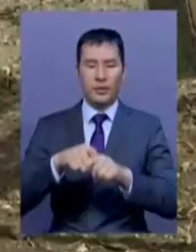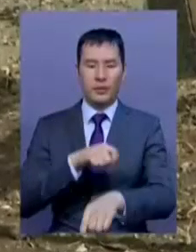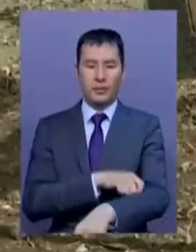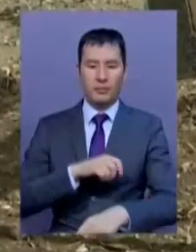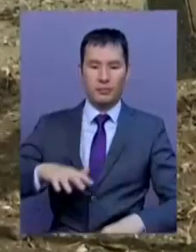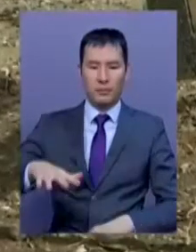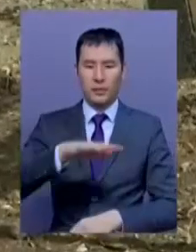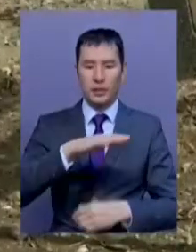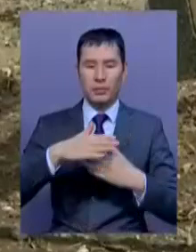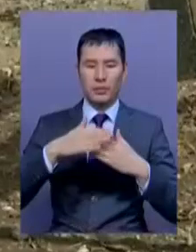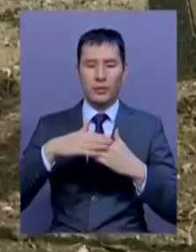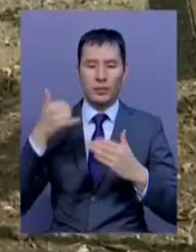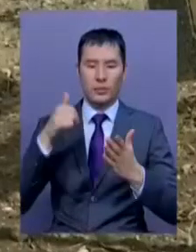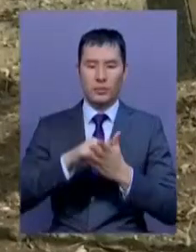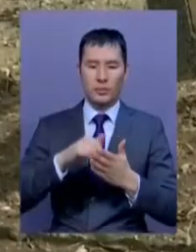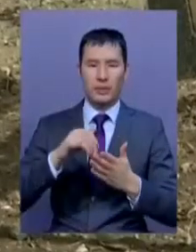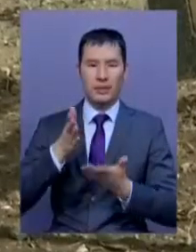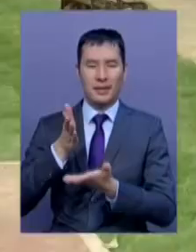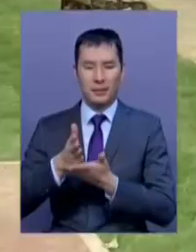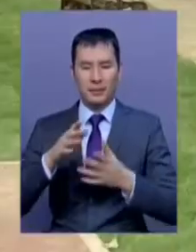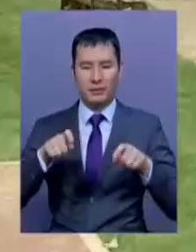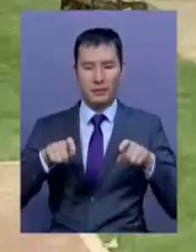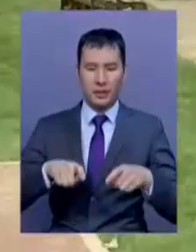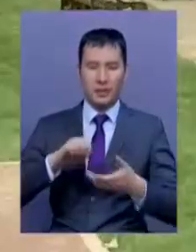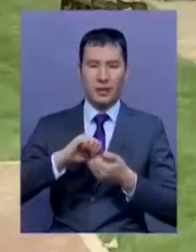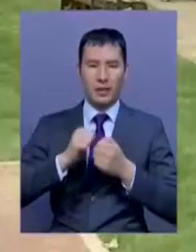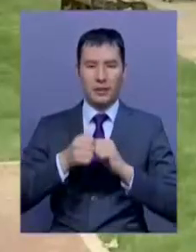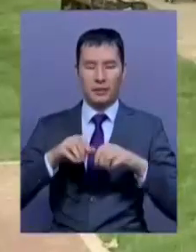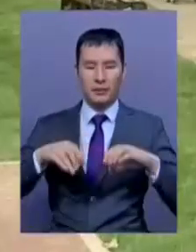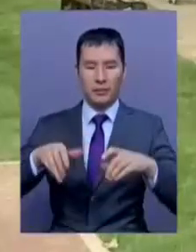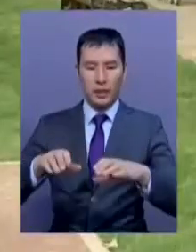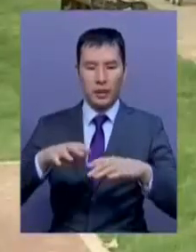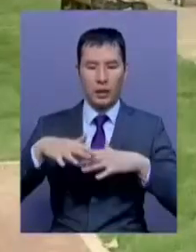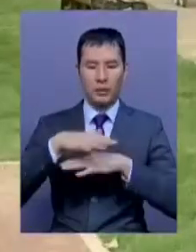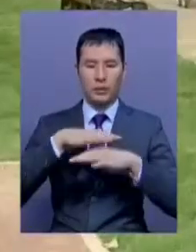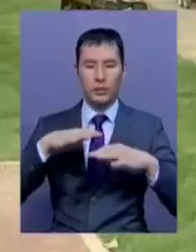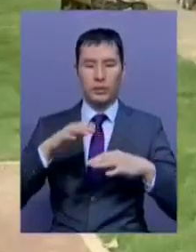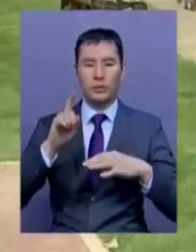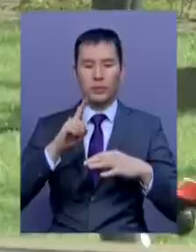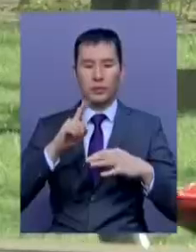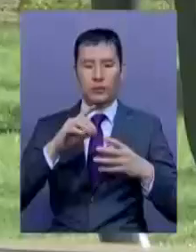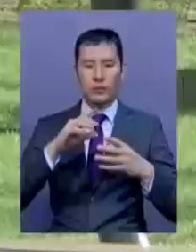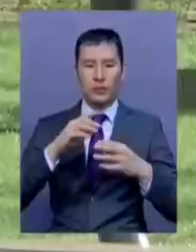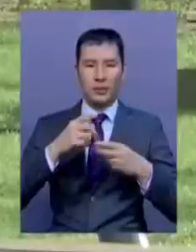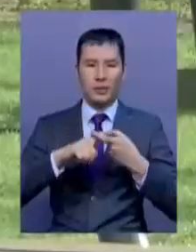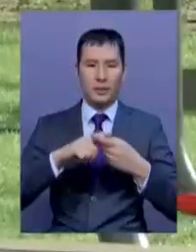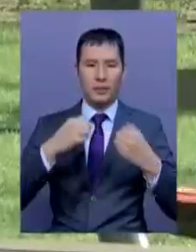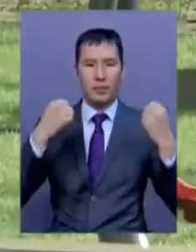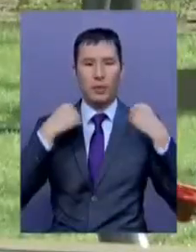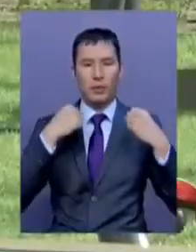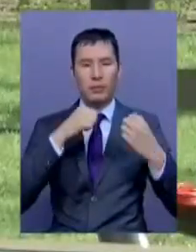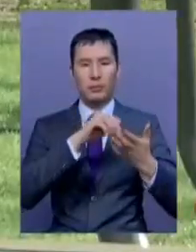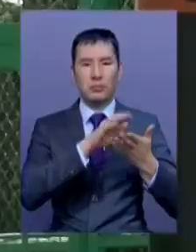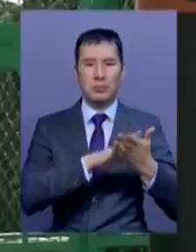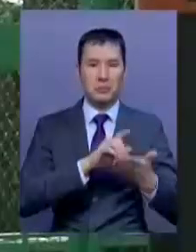тақтайдай тегістеліп, 2600 шаршы метр жерге тас төселді. Ал халық спорт залға жазылып, артық ақша төлеудің қажеті жоқ дейді. Қайта